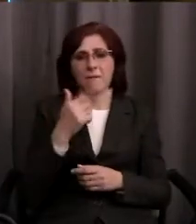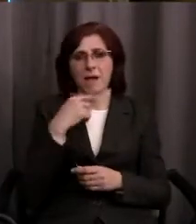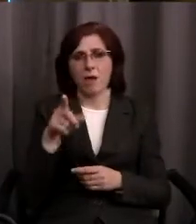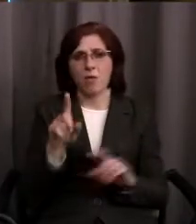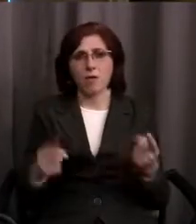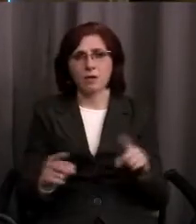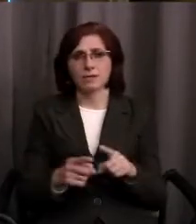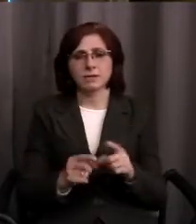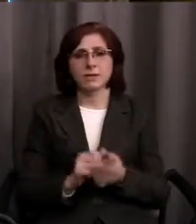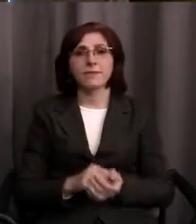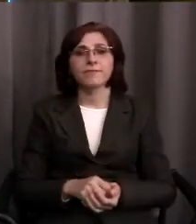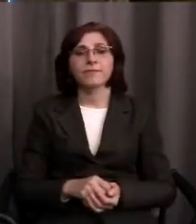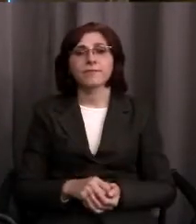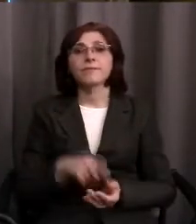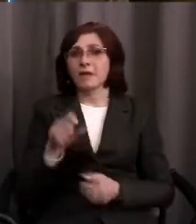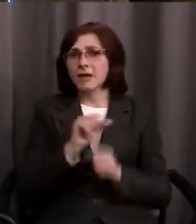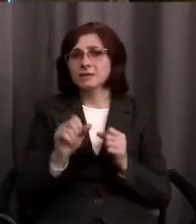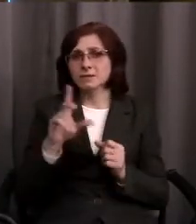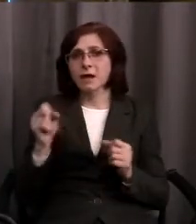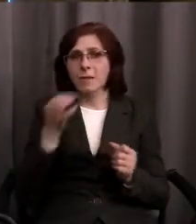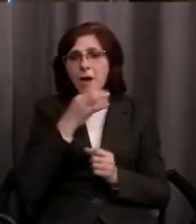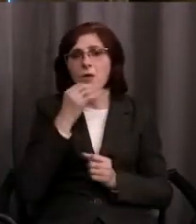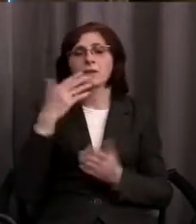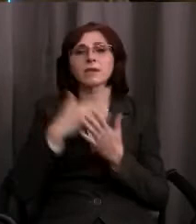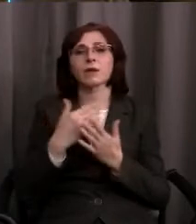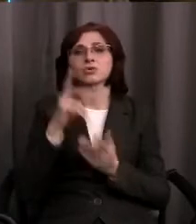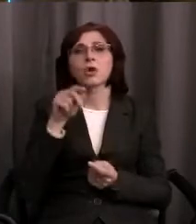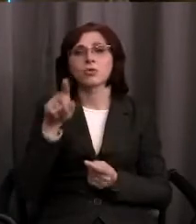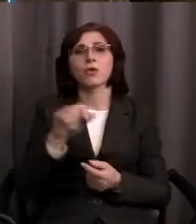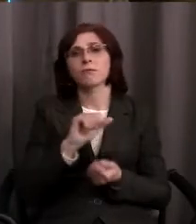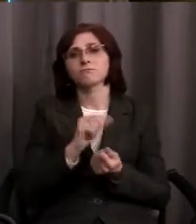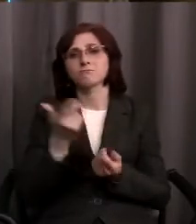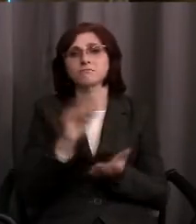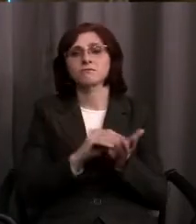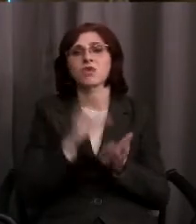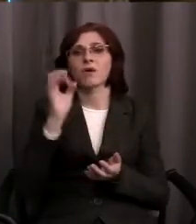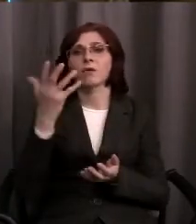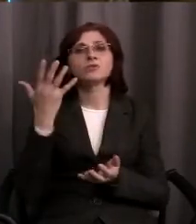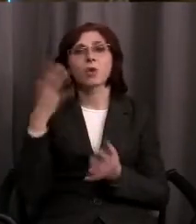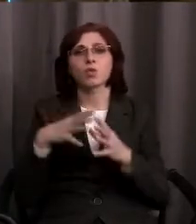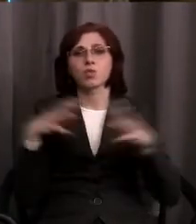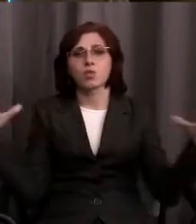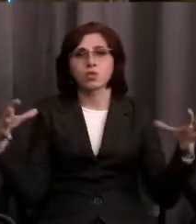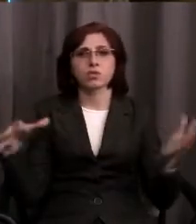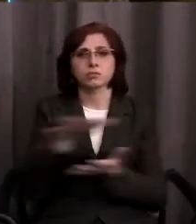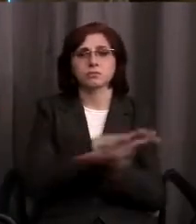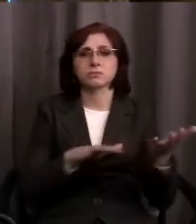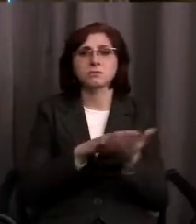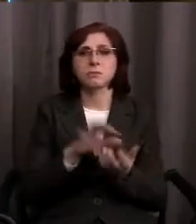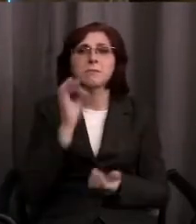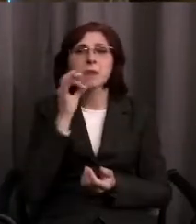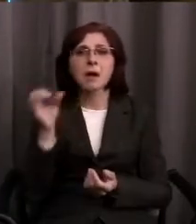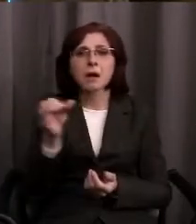organizacji. Jest za mało, dlatego że one są zazwyczaj w dużych ośrodkach miejskich. Perełeczki to